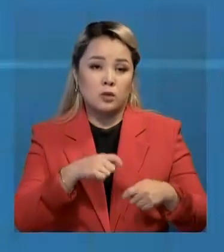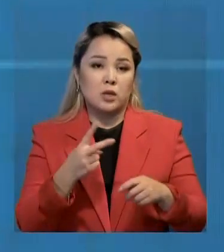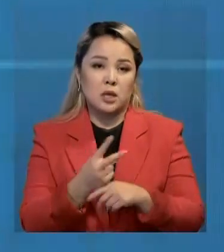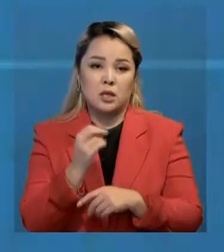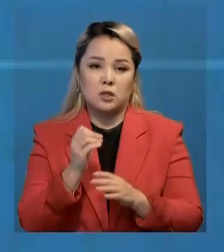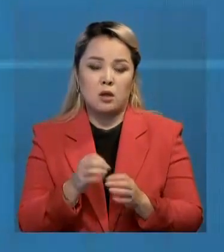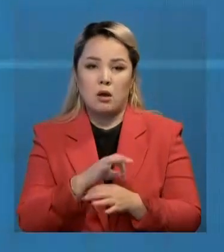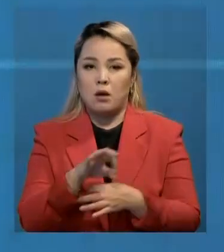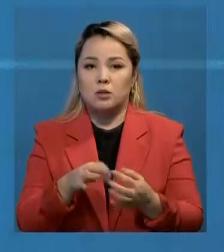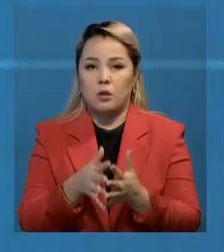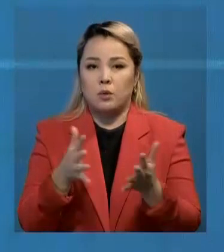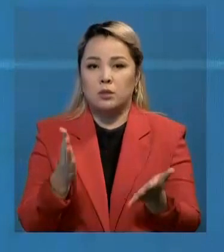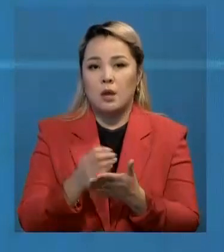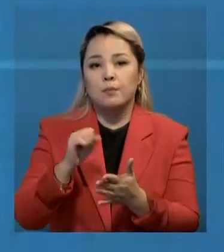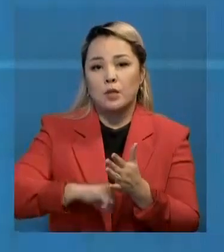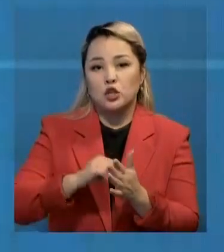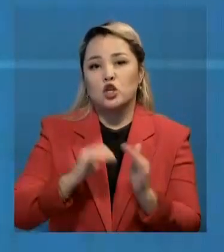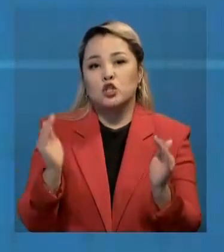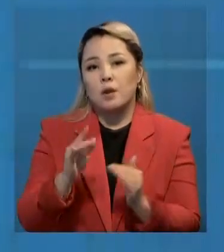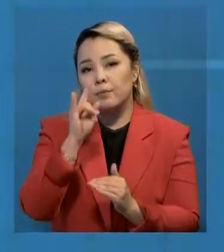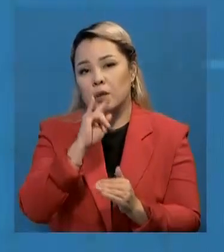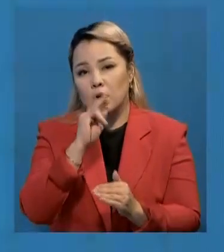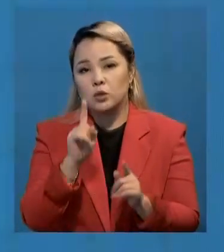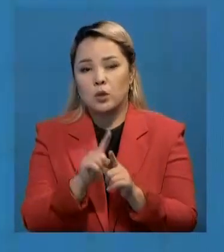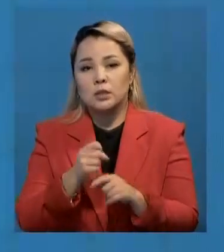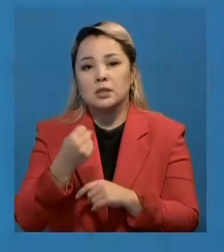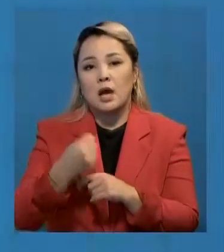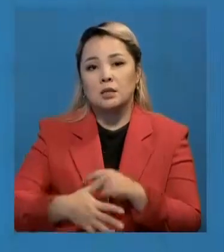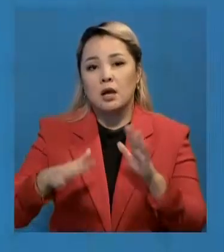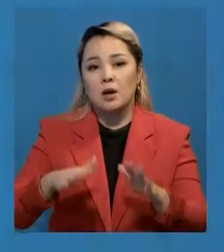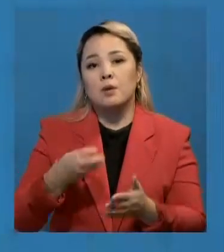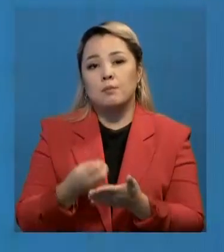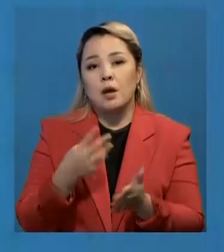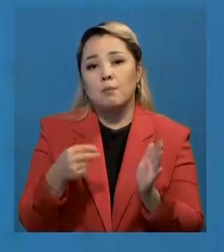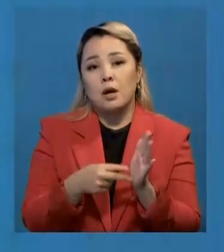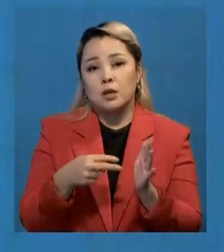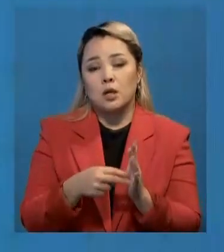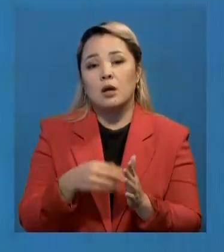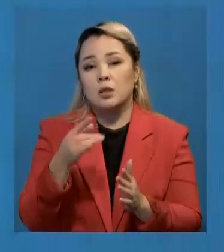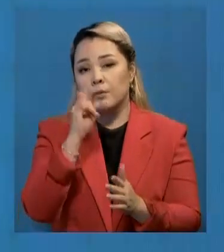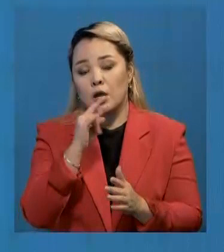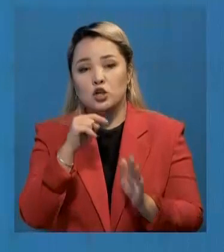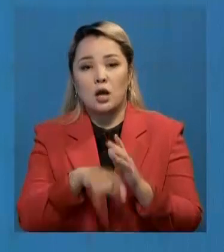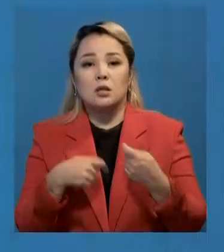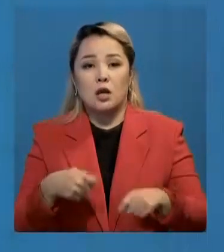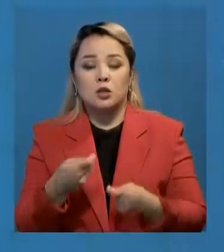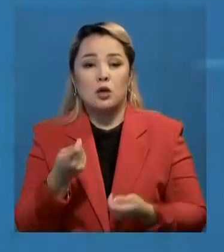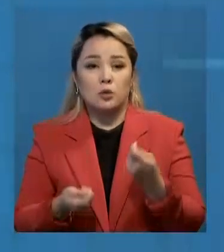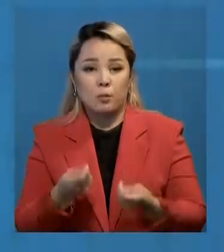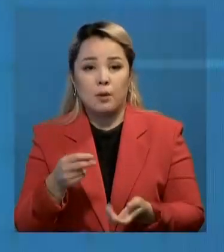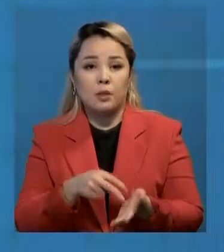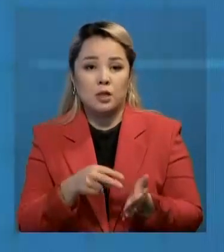артық. Сол себептен болар шағын жанар жағармай құю станциялары қымбат бағаға алған отынды ішкі нарыққа төмен бағаға,